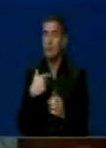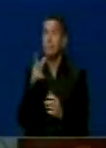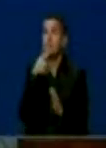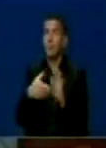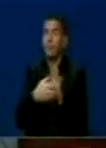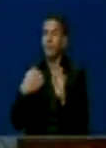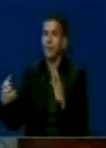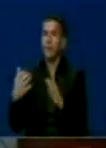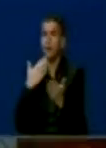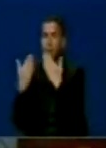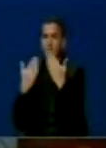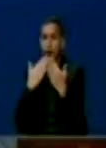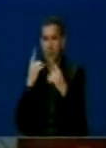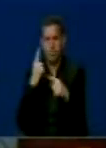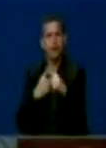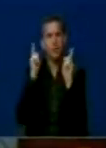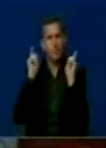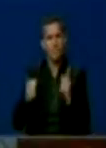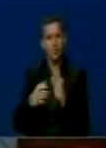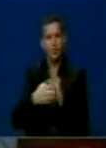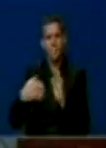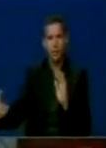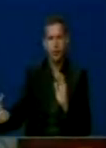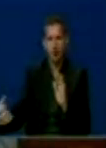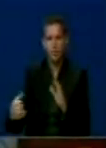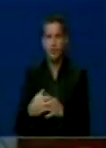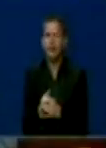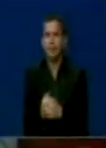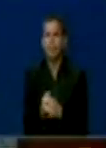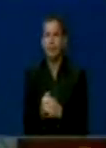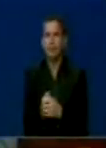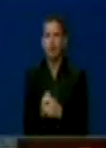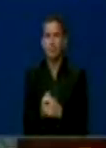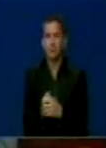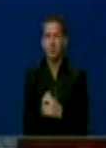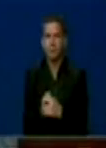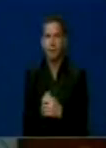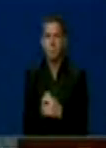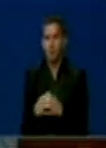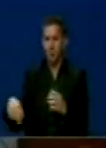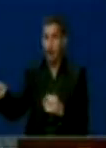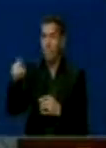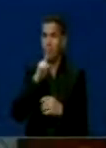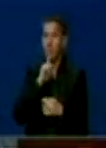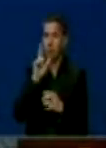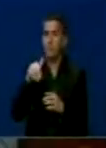dhe duhet ta vazhdojmë seancën me ato pika që na kanë mbetur. E pastaj kjo pikë e tërhequr mbas edhe mund të